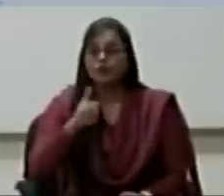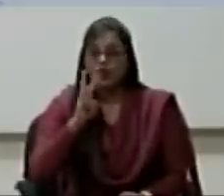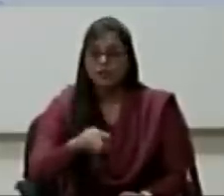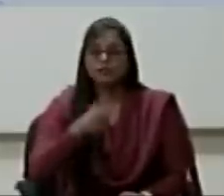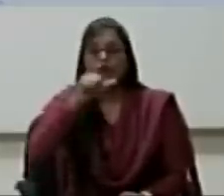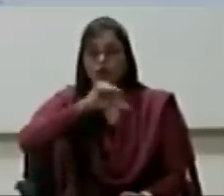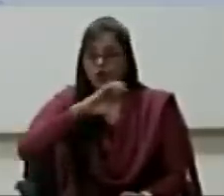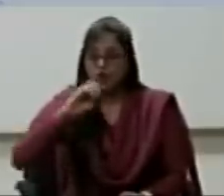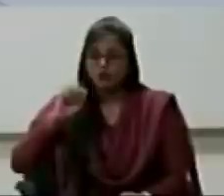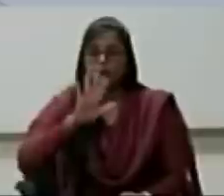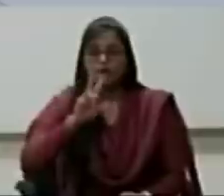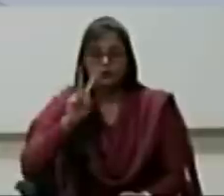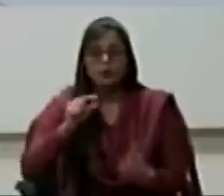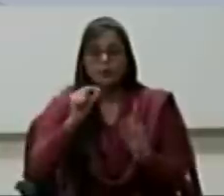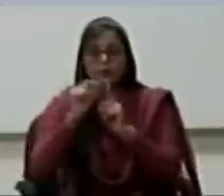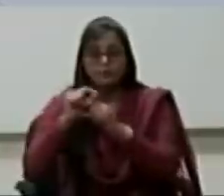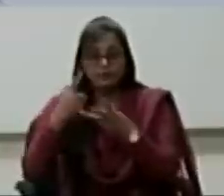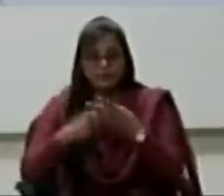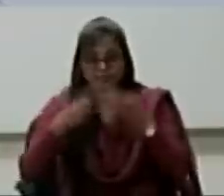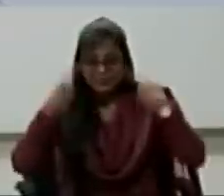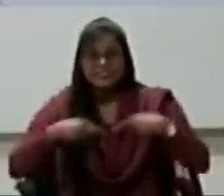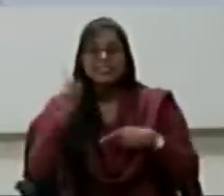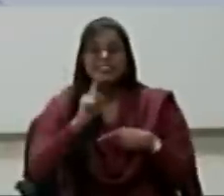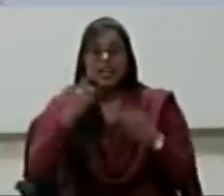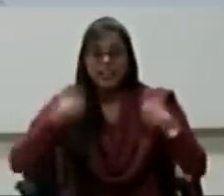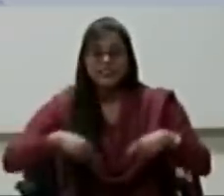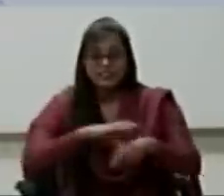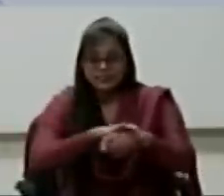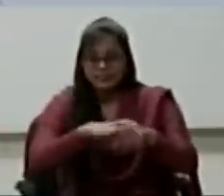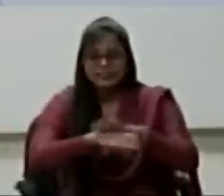556,952টি পিপিই সংগ্রহ করেছি। এর মধ্যে